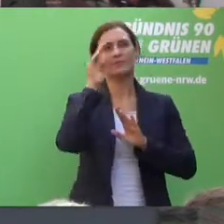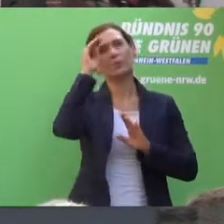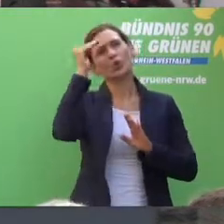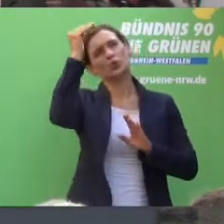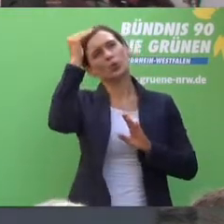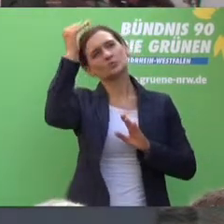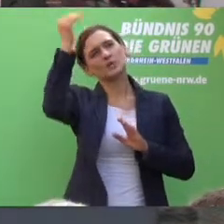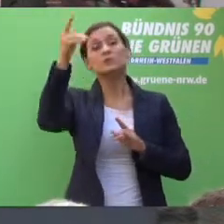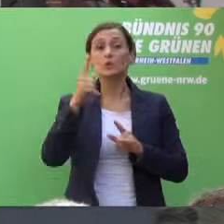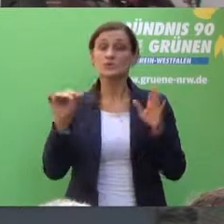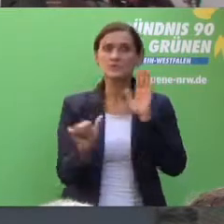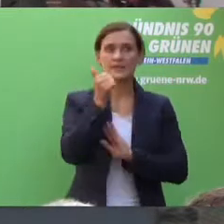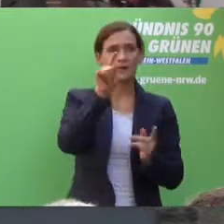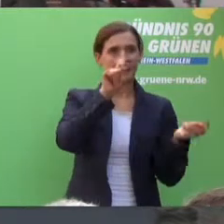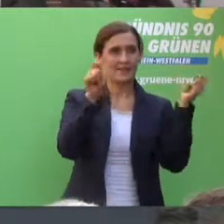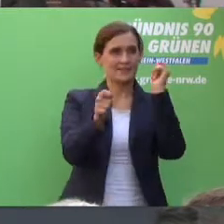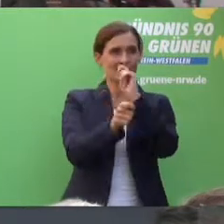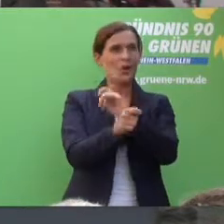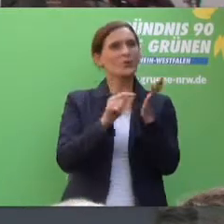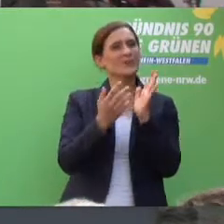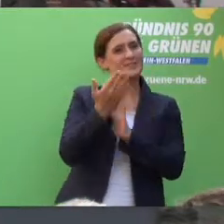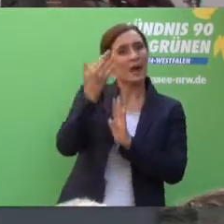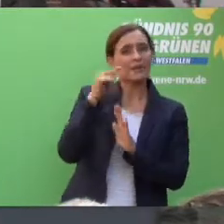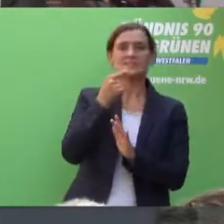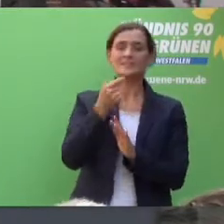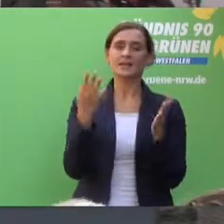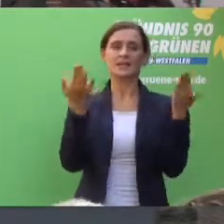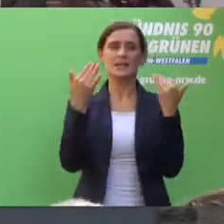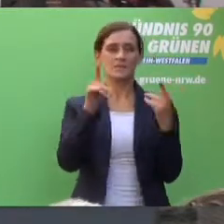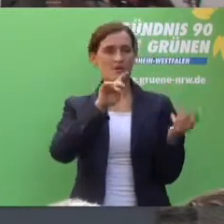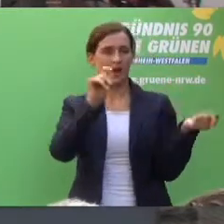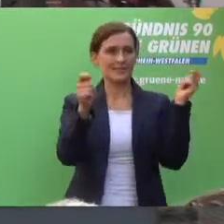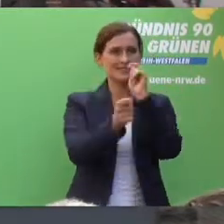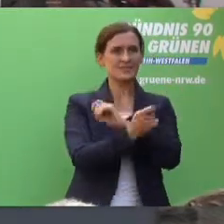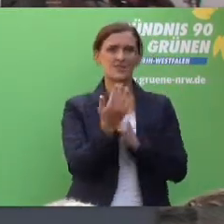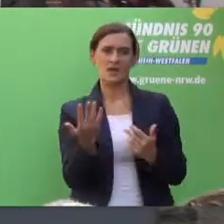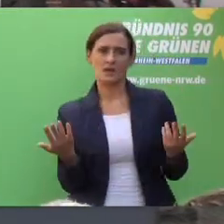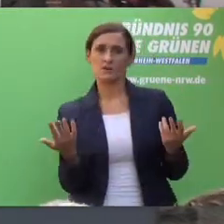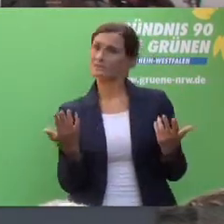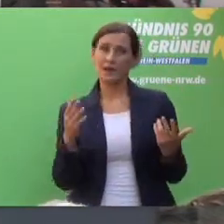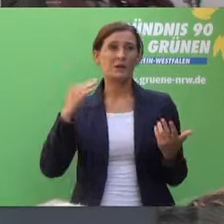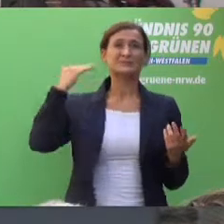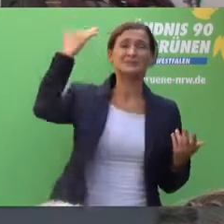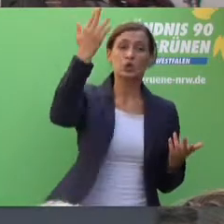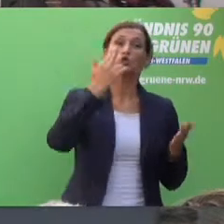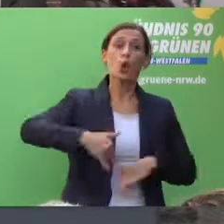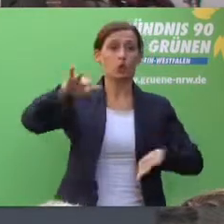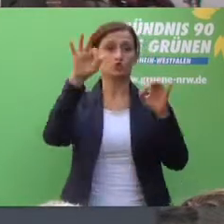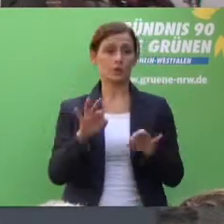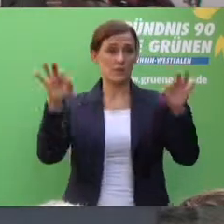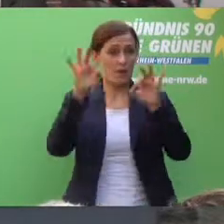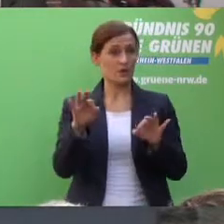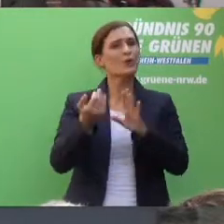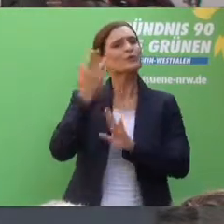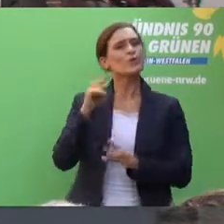der Klimawandel schlimmer wird, als selbst er vorhergesehen hat. Ihm ist ja oft Schwarzmalerei vorgeworfen worden. Aber nun stellt er